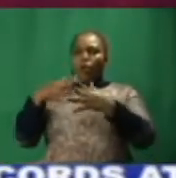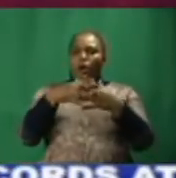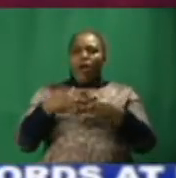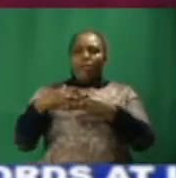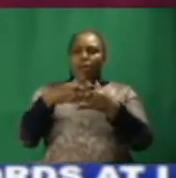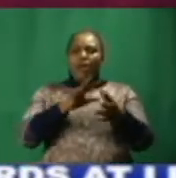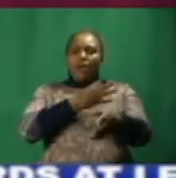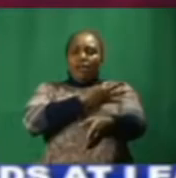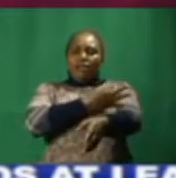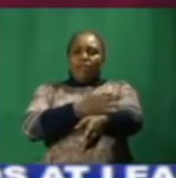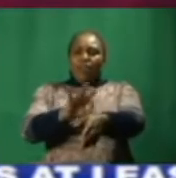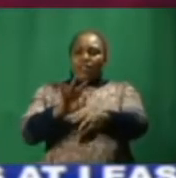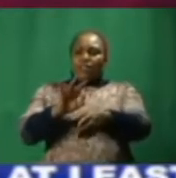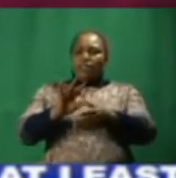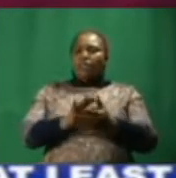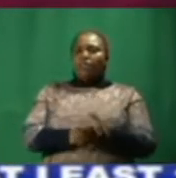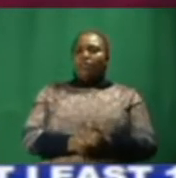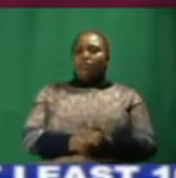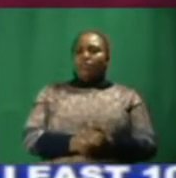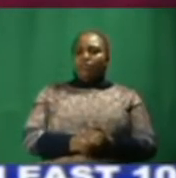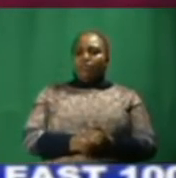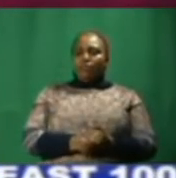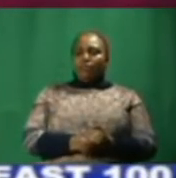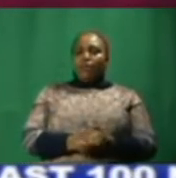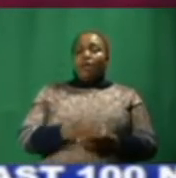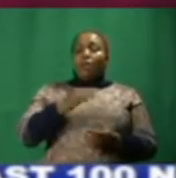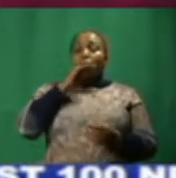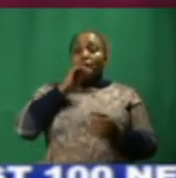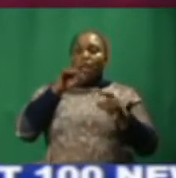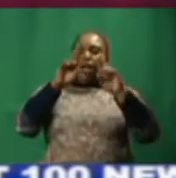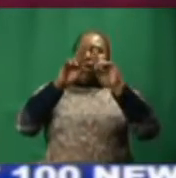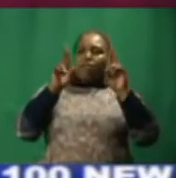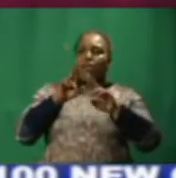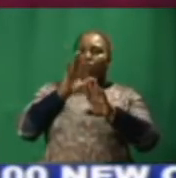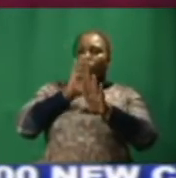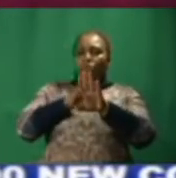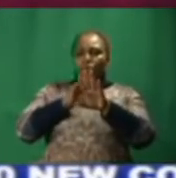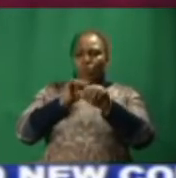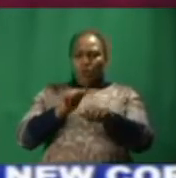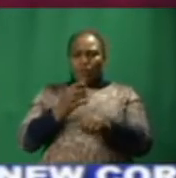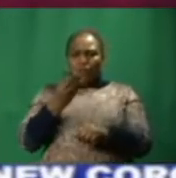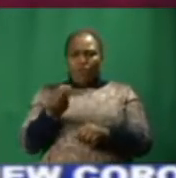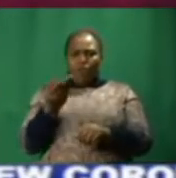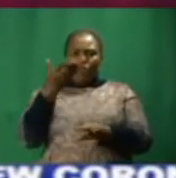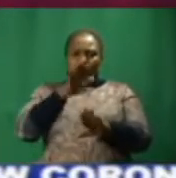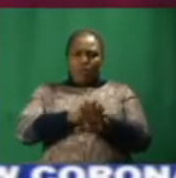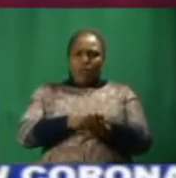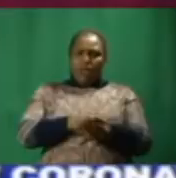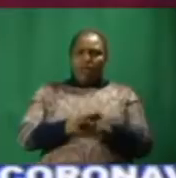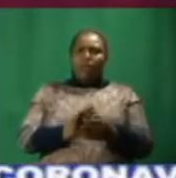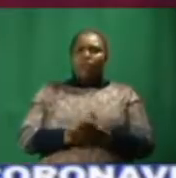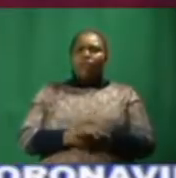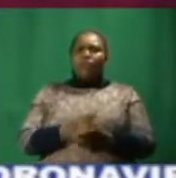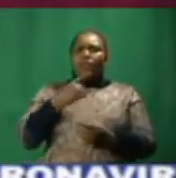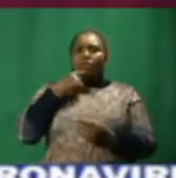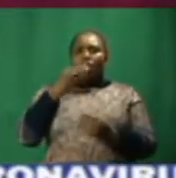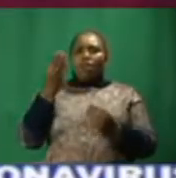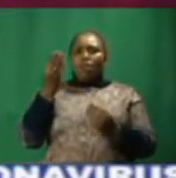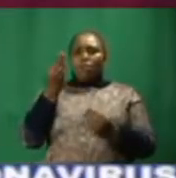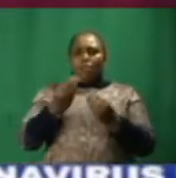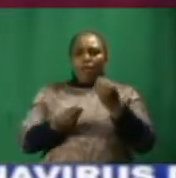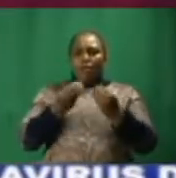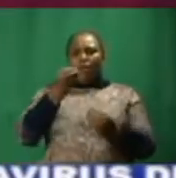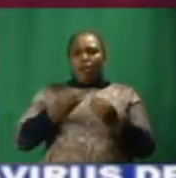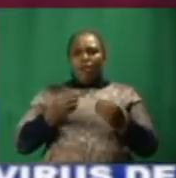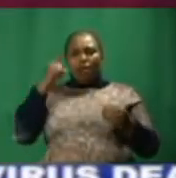nabo Switzerland kulamanye kusese re lapha eAfrica kusete kusete nemvana loshile ngalo mphuhlane ngoba abasendlondlo ba admitiwe labamfana bangena